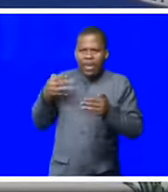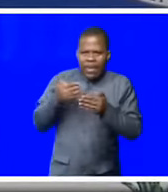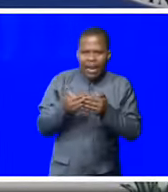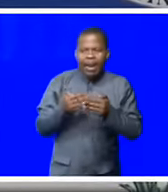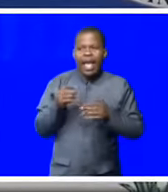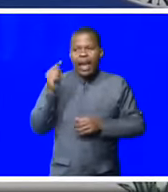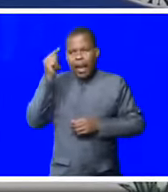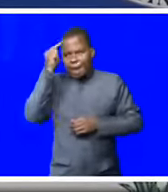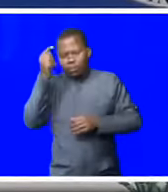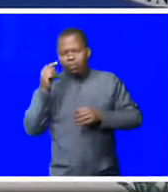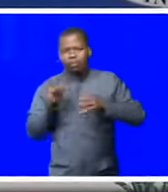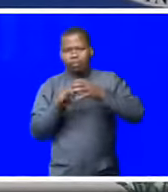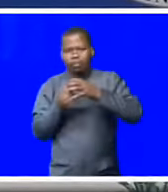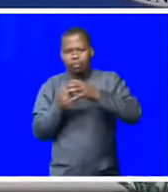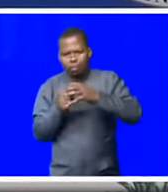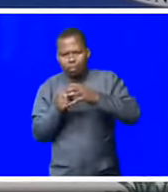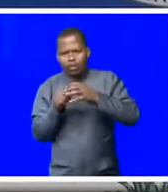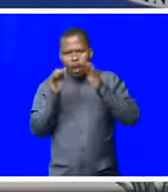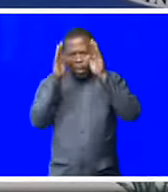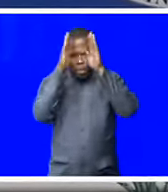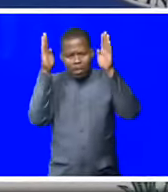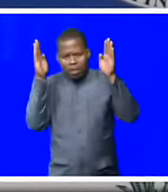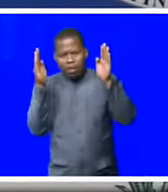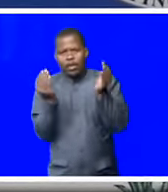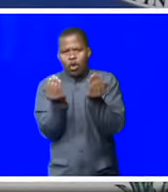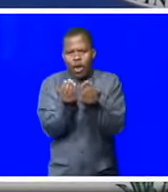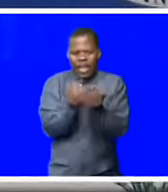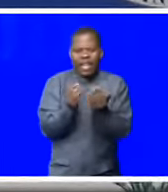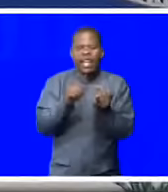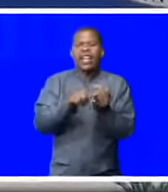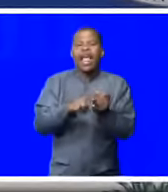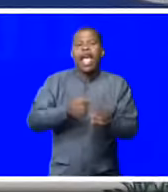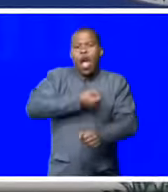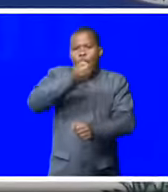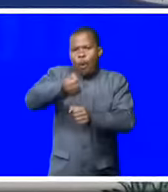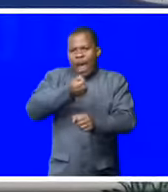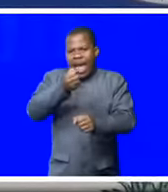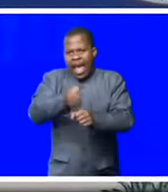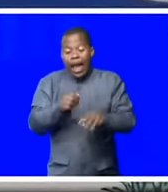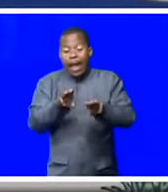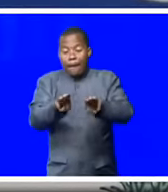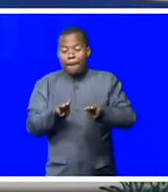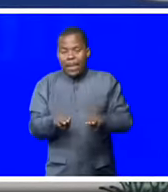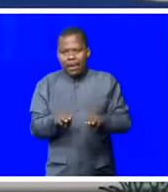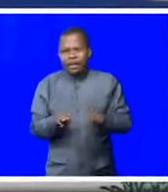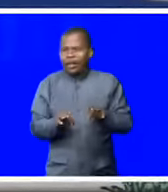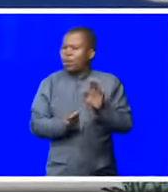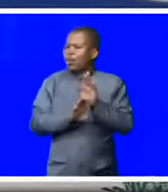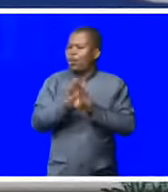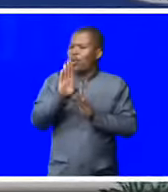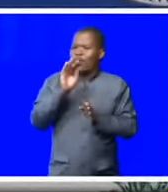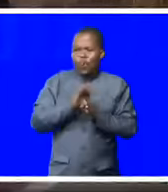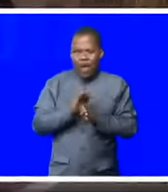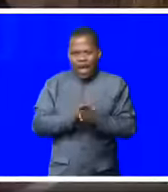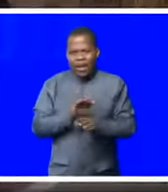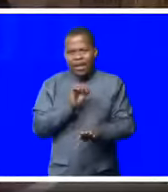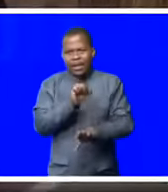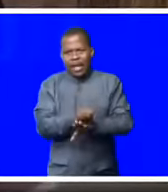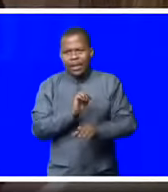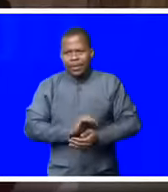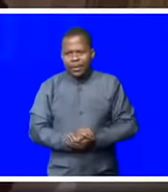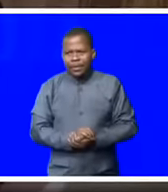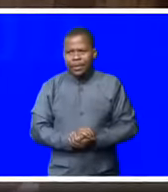kwengcomvo esikolweni emsebentini ngoba ngacala njalo ngisesesikolweni so iyasita kakhulu